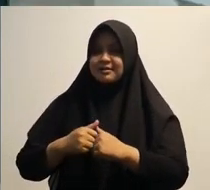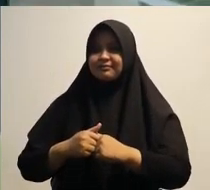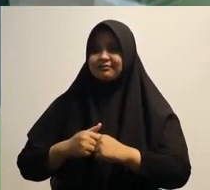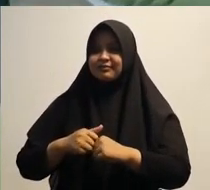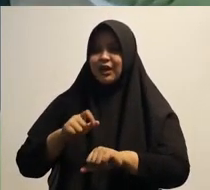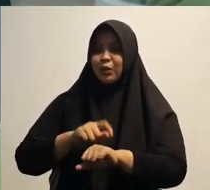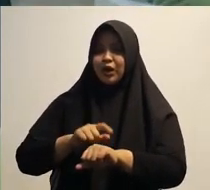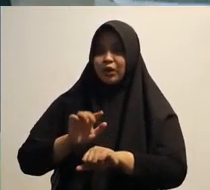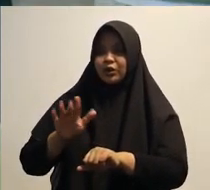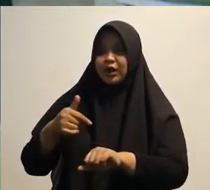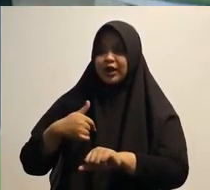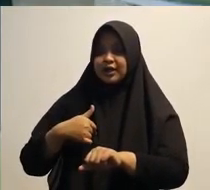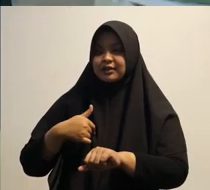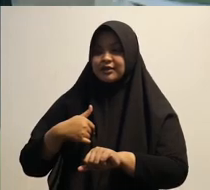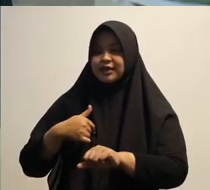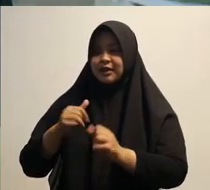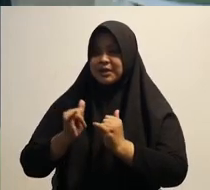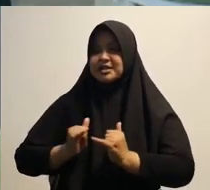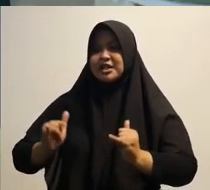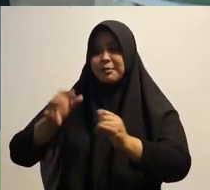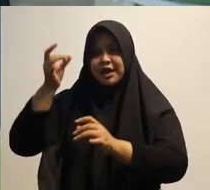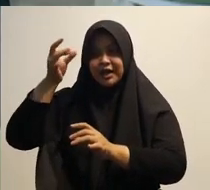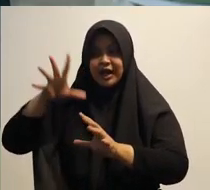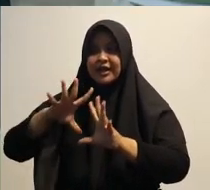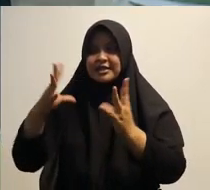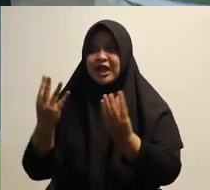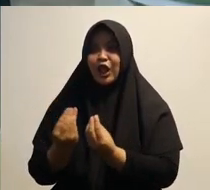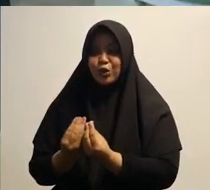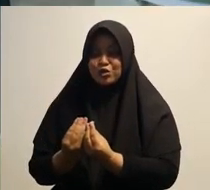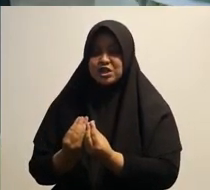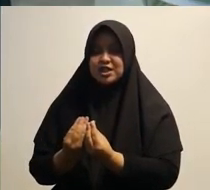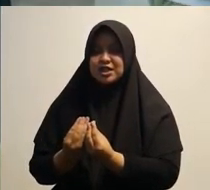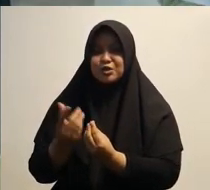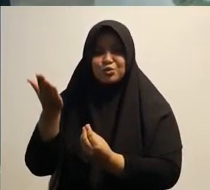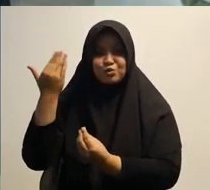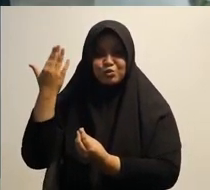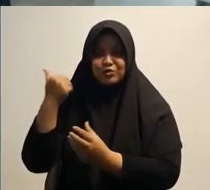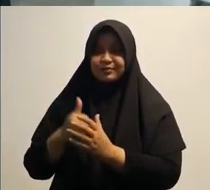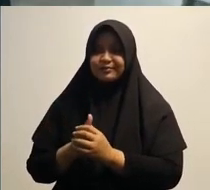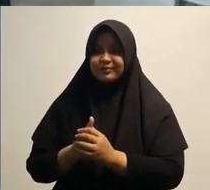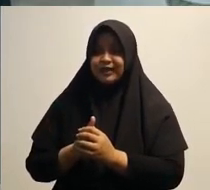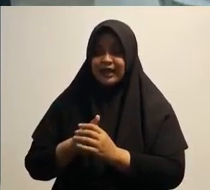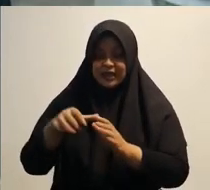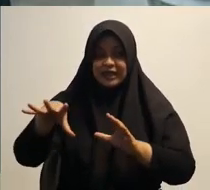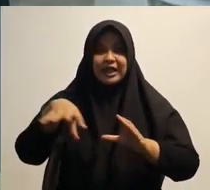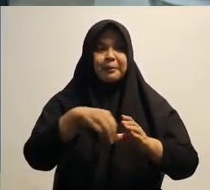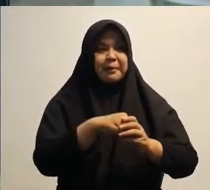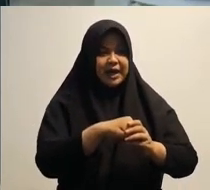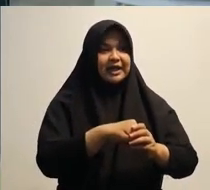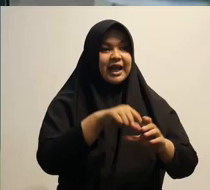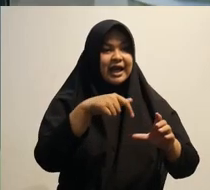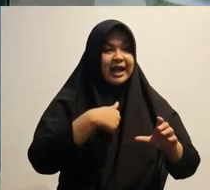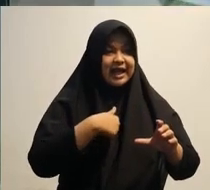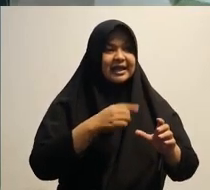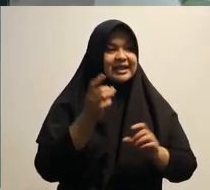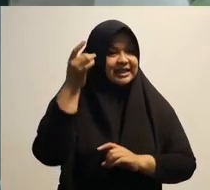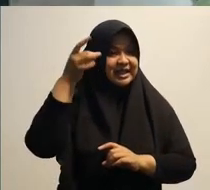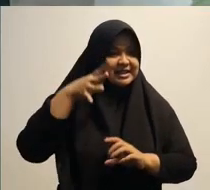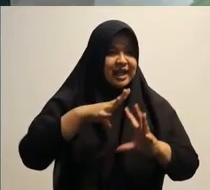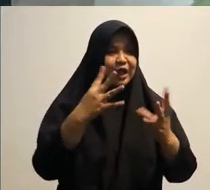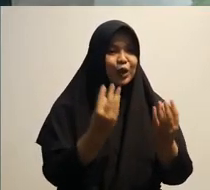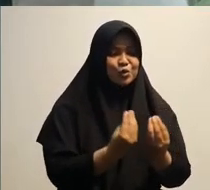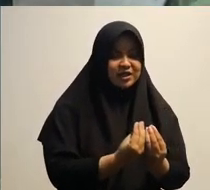sepertinya. Waktunya berbarengan dengan desa inklusi itu. Iya, betul. Ya. Ini bukan memang bagian dari desa Nungirja yang menjadi